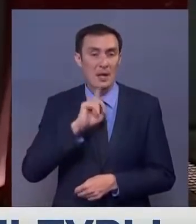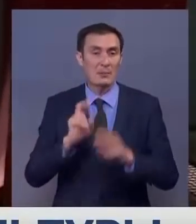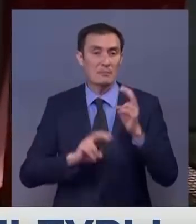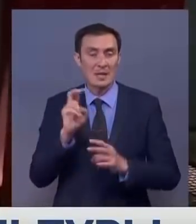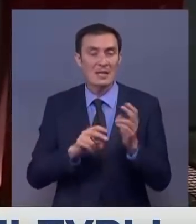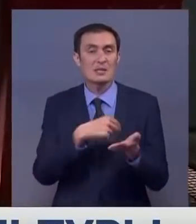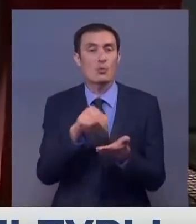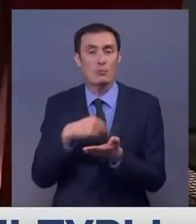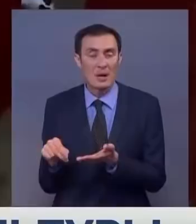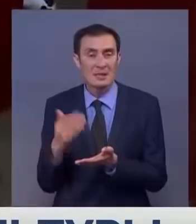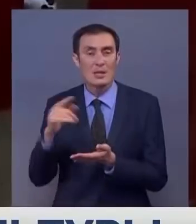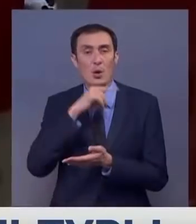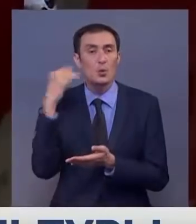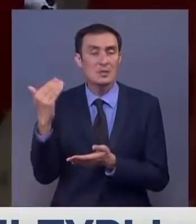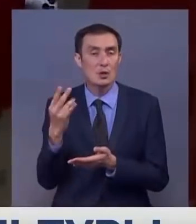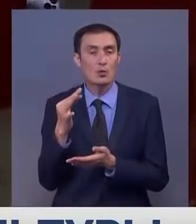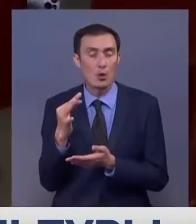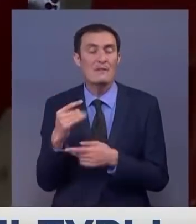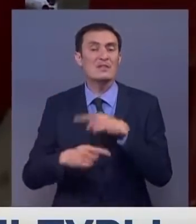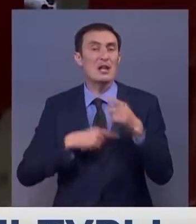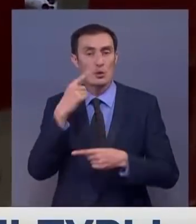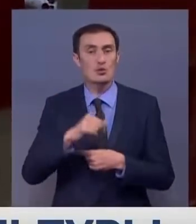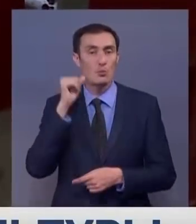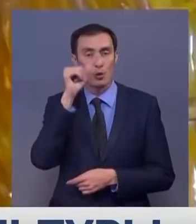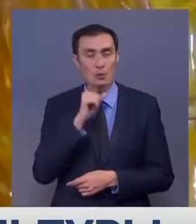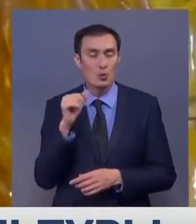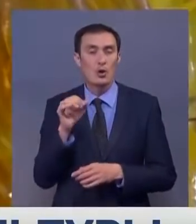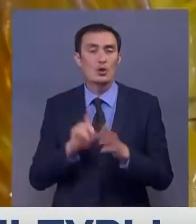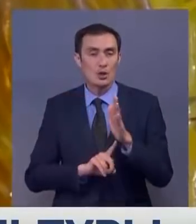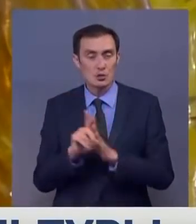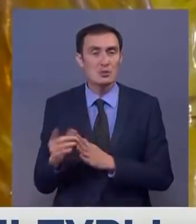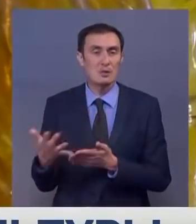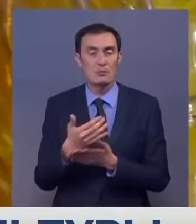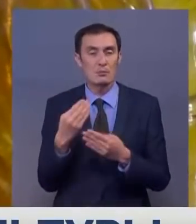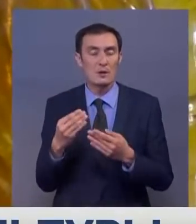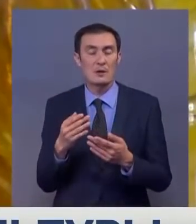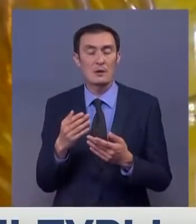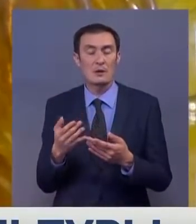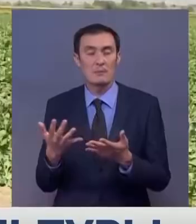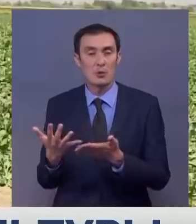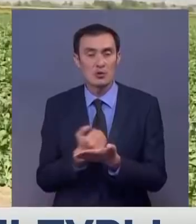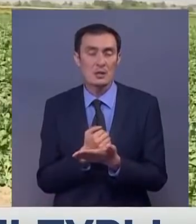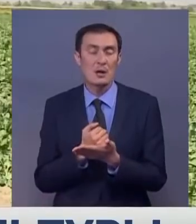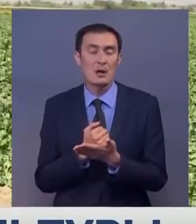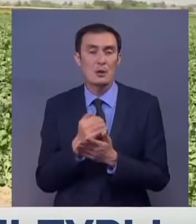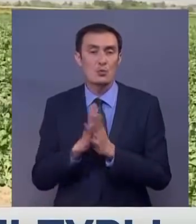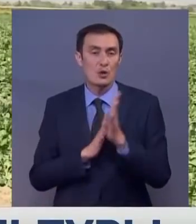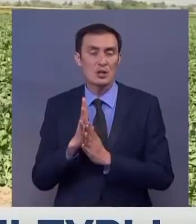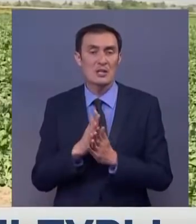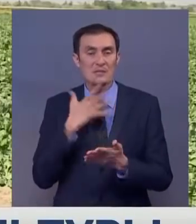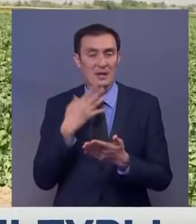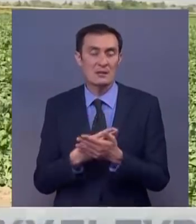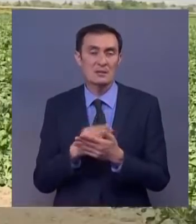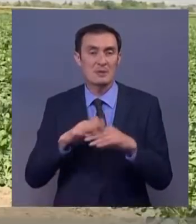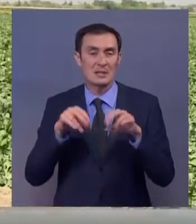предприятие закупает сырье из России, но уже в следующем году начнет принимать урожай местных аграриев. Собираемся